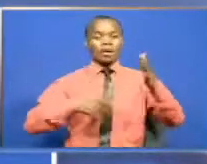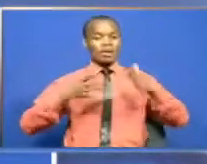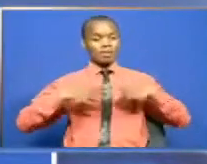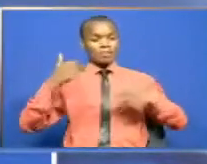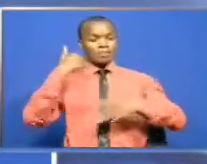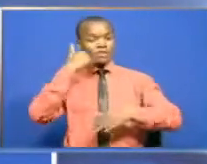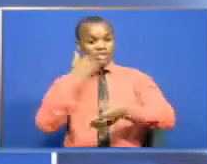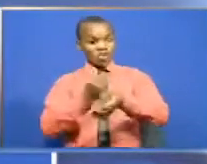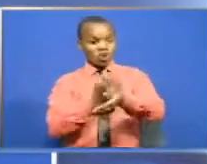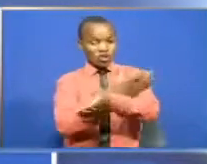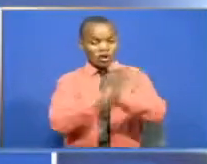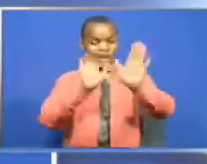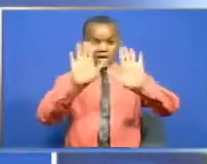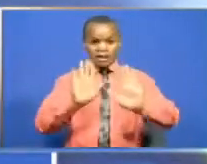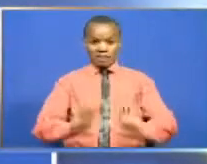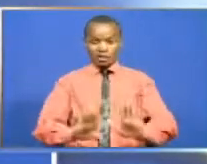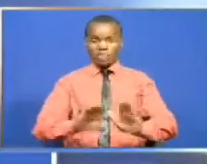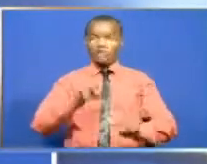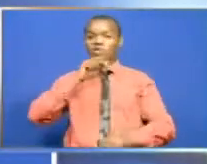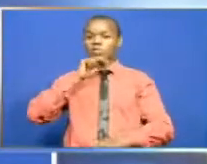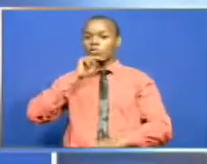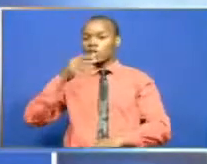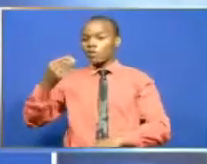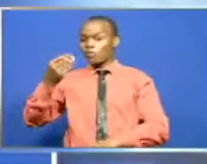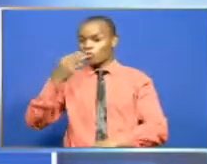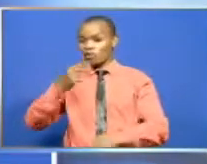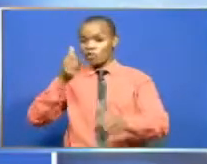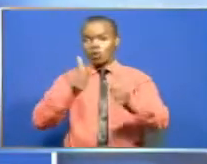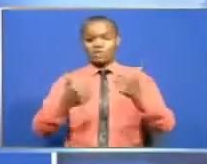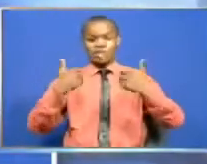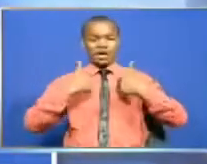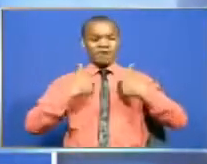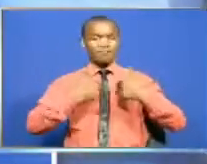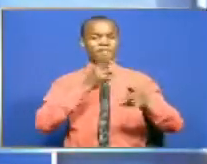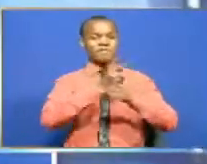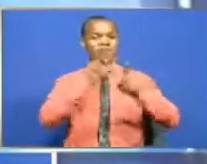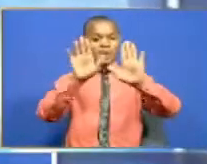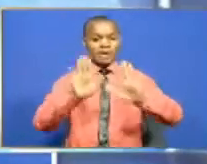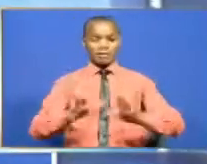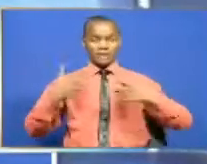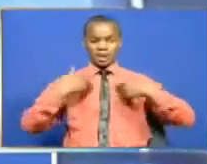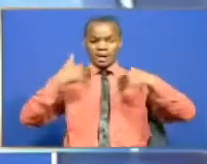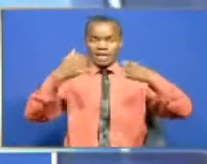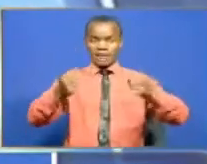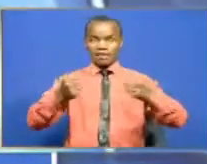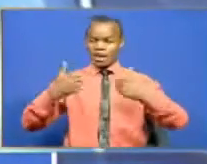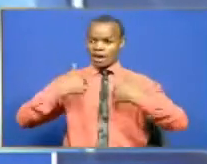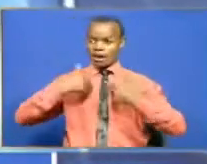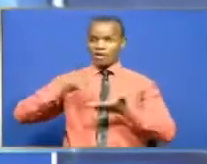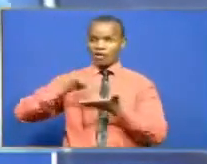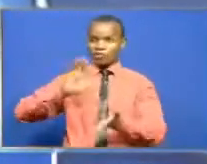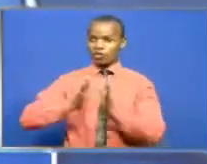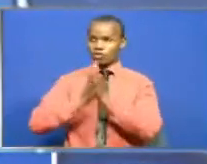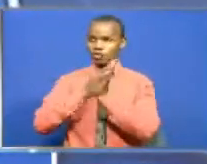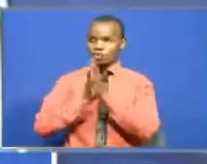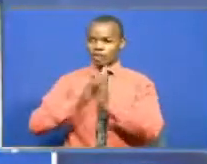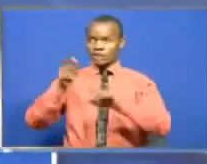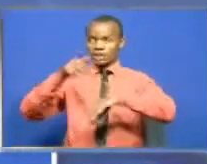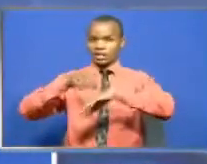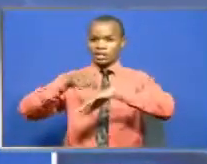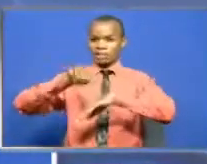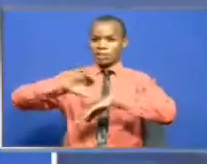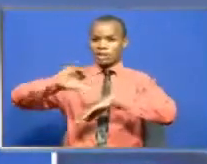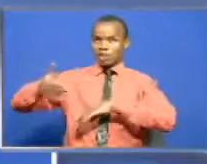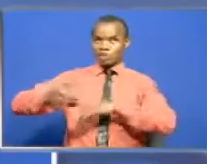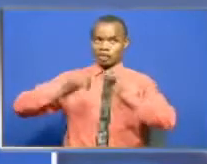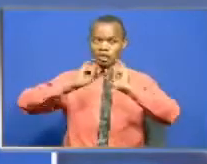kiasili vilivyo na virutubishi ambavyo ni muhimu kwa afya ya bin Adam. Kwa hizi na habari nyingine, tazama kusanyiko wetu wa